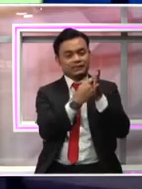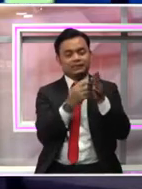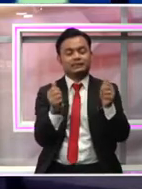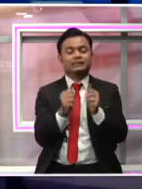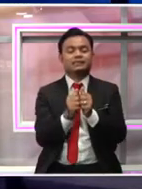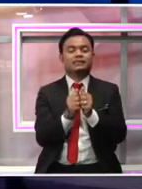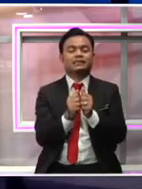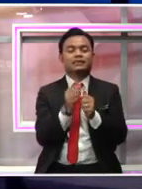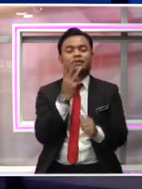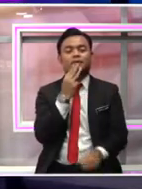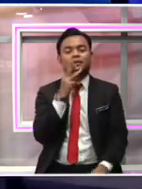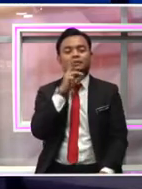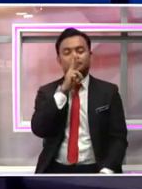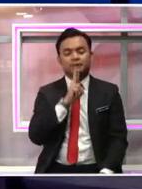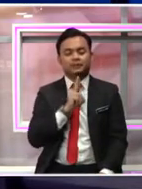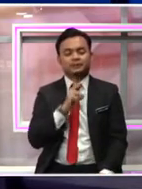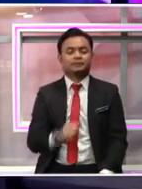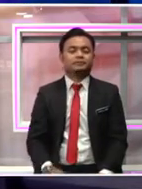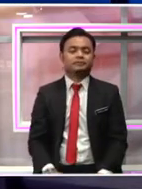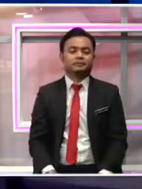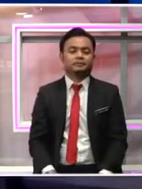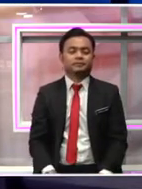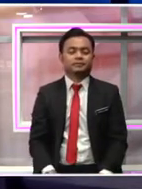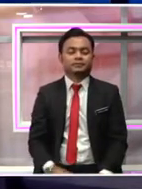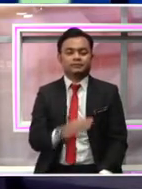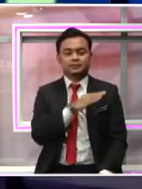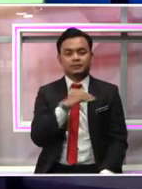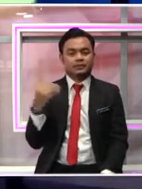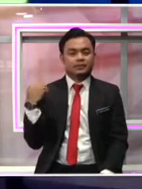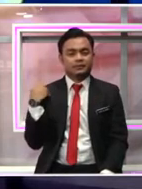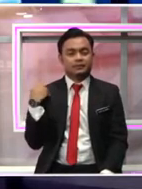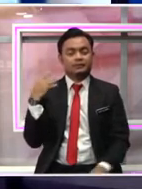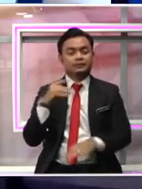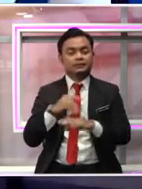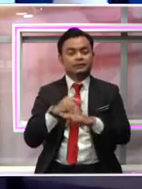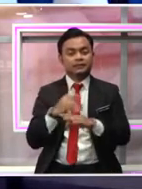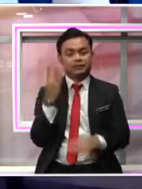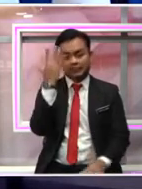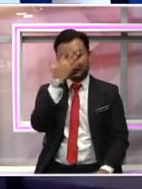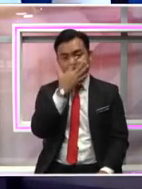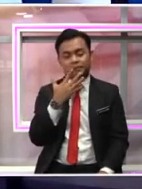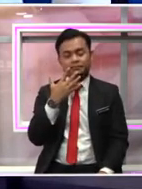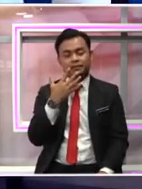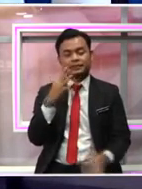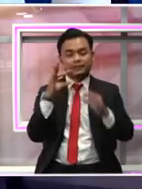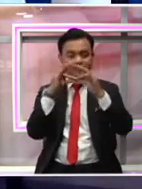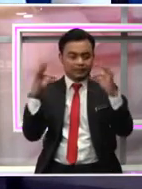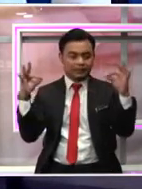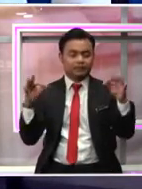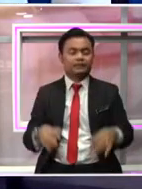ayat baik hokibet Andaikan perut seterusnya